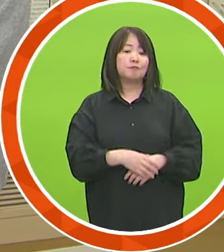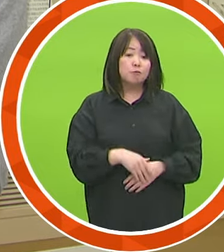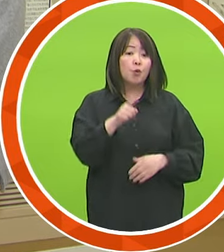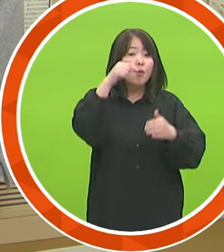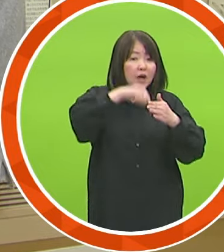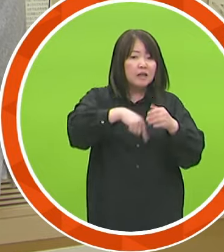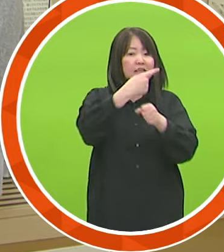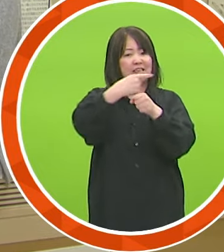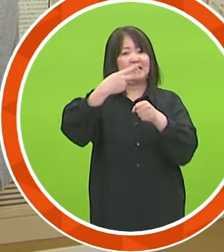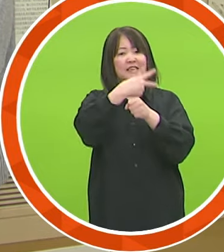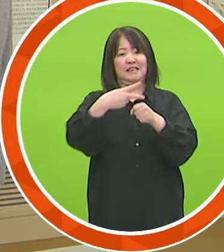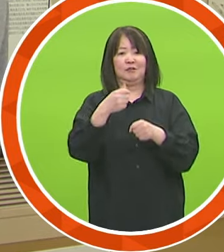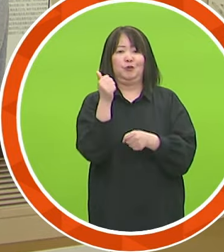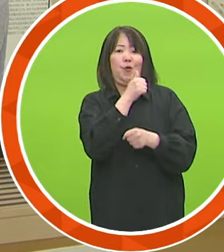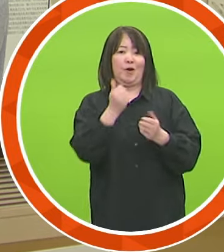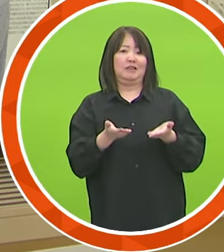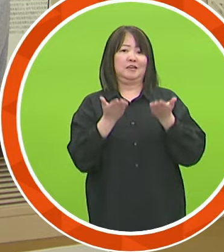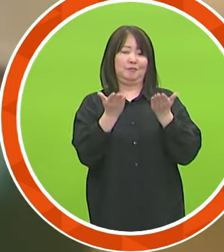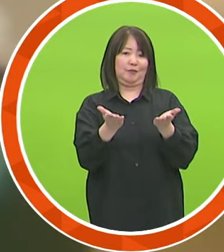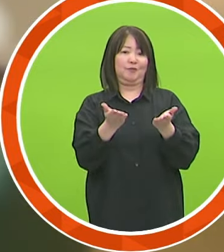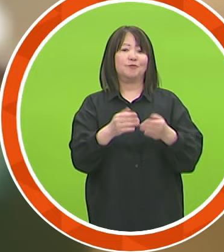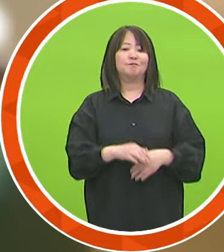作品をご紹介いたします。